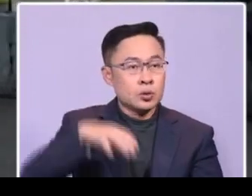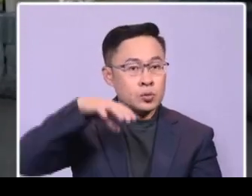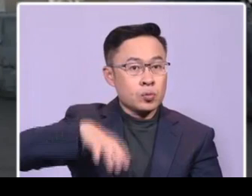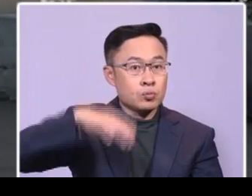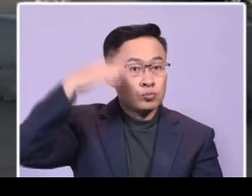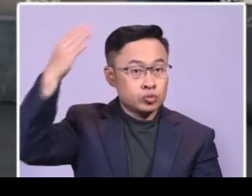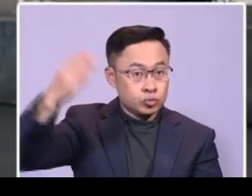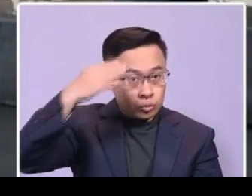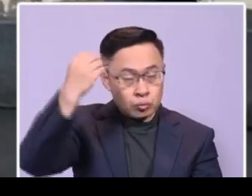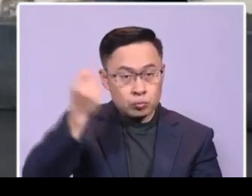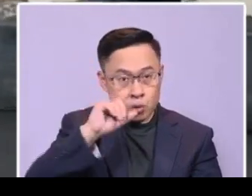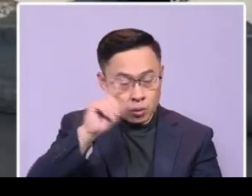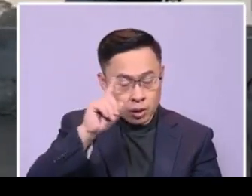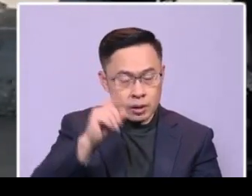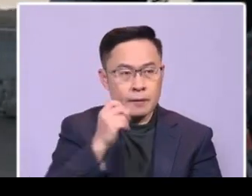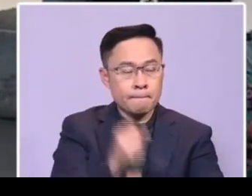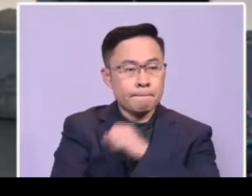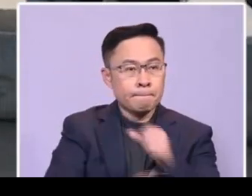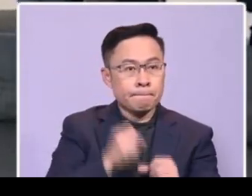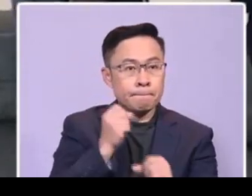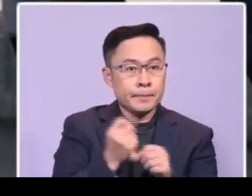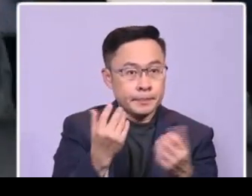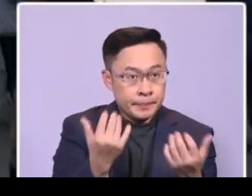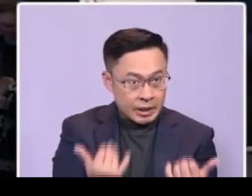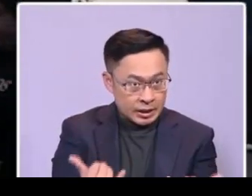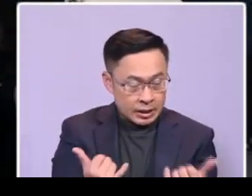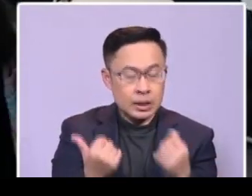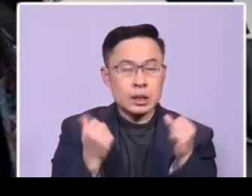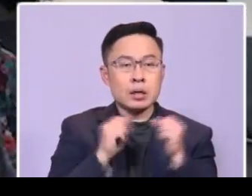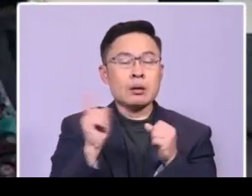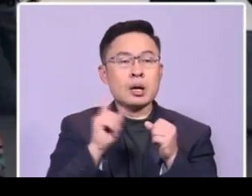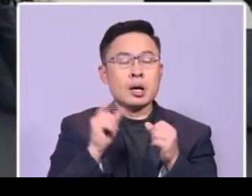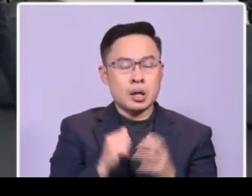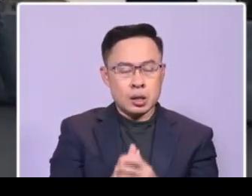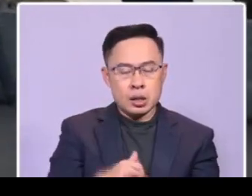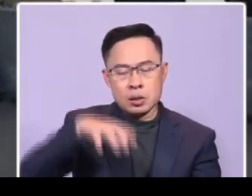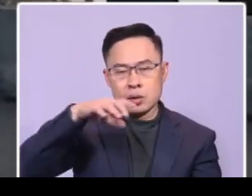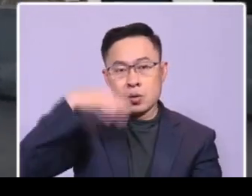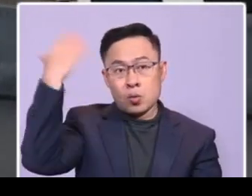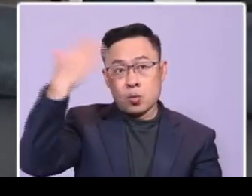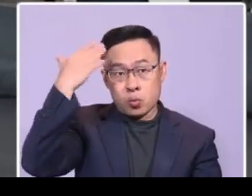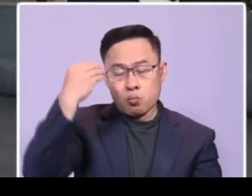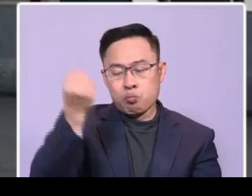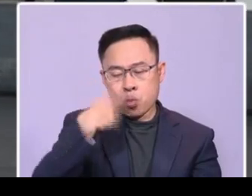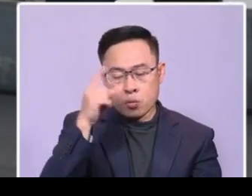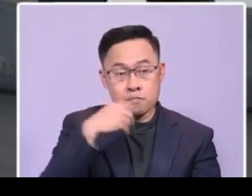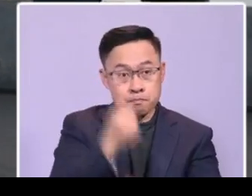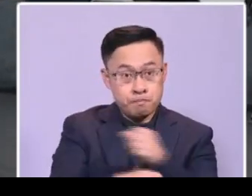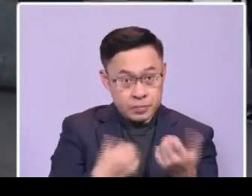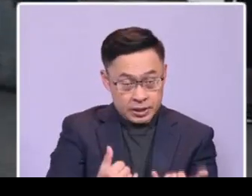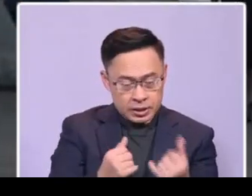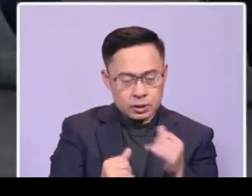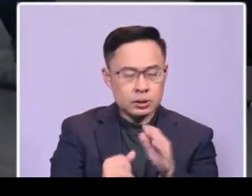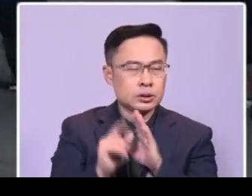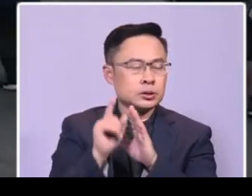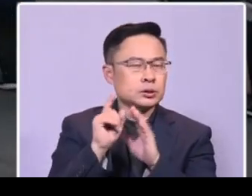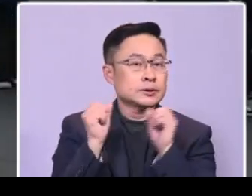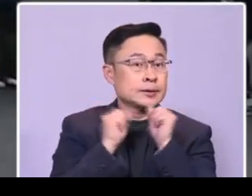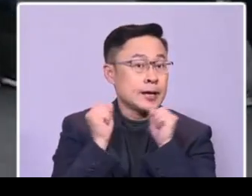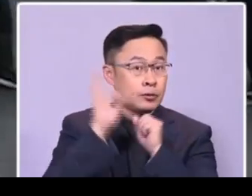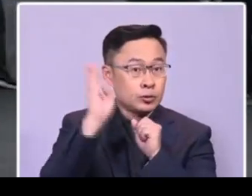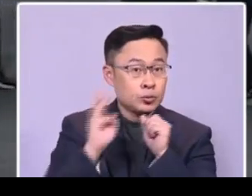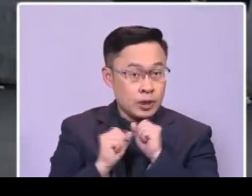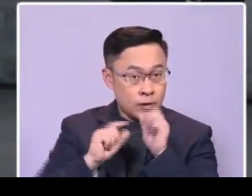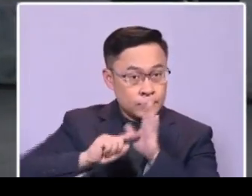อุตุนิยมวิทยาคาดการณ์ฤดูหนาวในปีนี้ไว้อย่างไรบ้างคาดการณ์จากกรมอุตุนิยมวิทยาบอกว่าฤดูหนาวของประเทศไทย